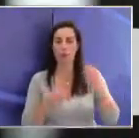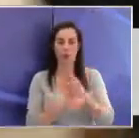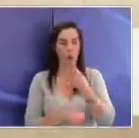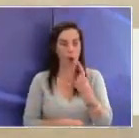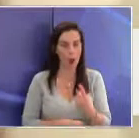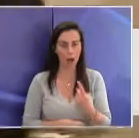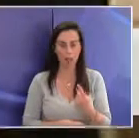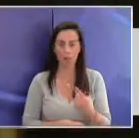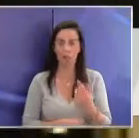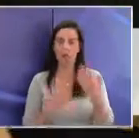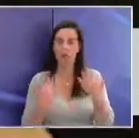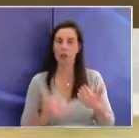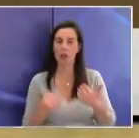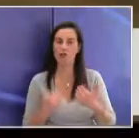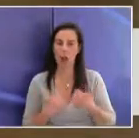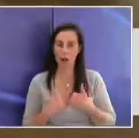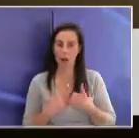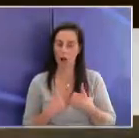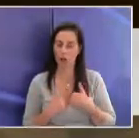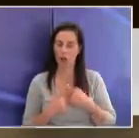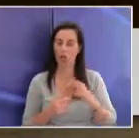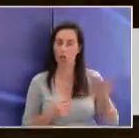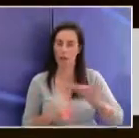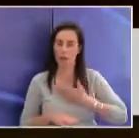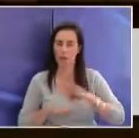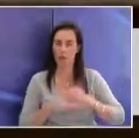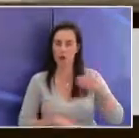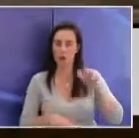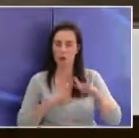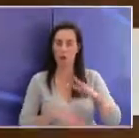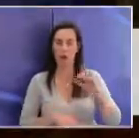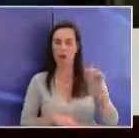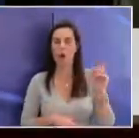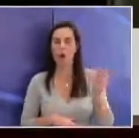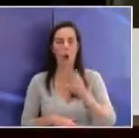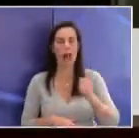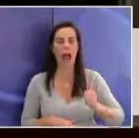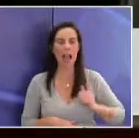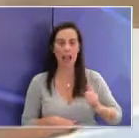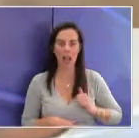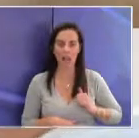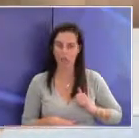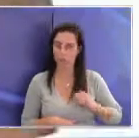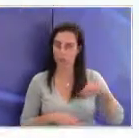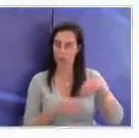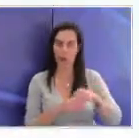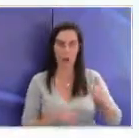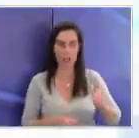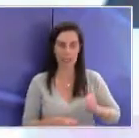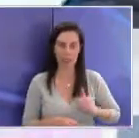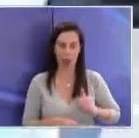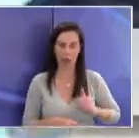לציבור שכאשר אנחנו נהיה בשלטון, כל חייל או חיילת שמשרת שירות